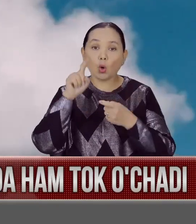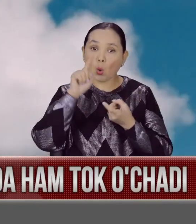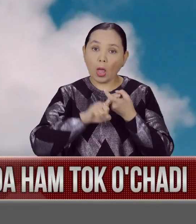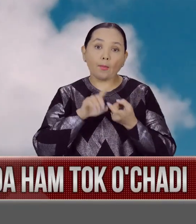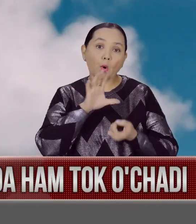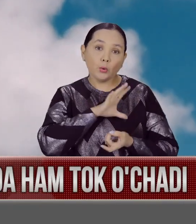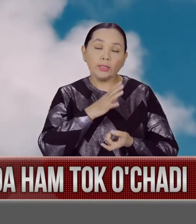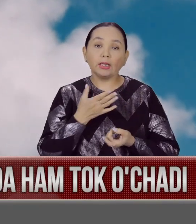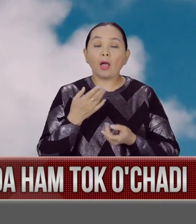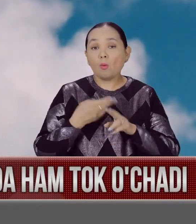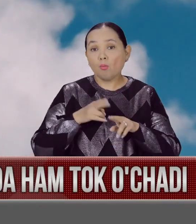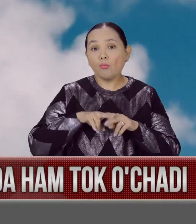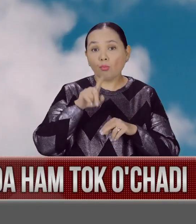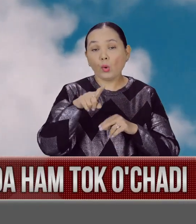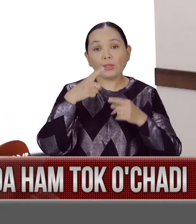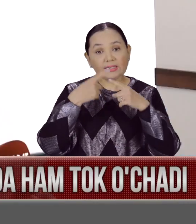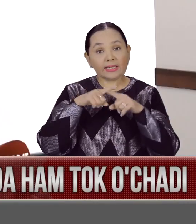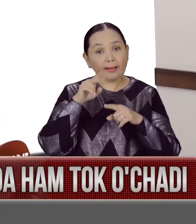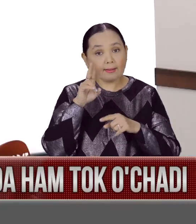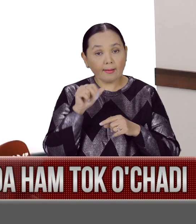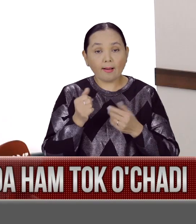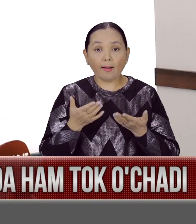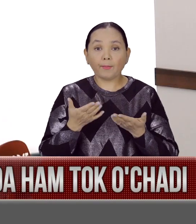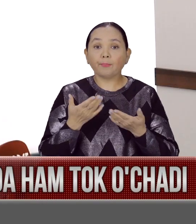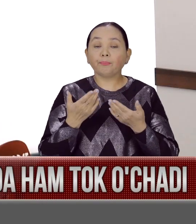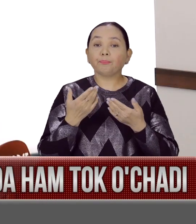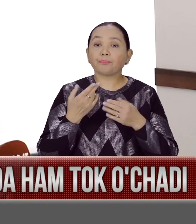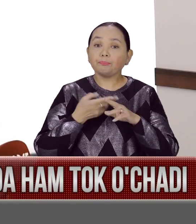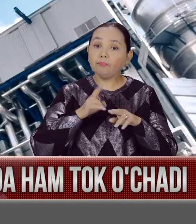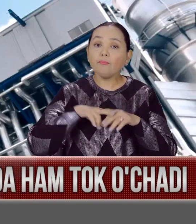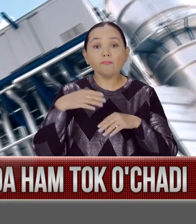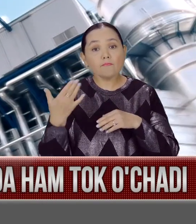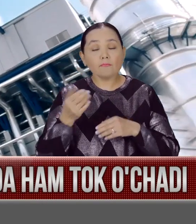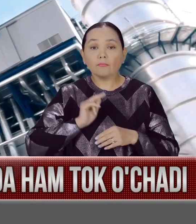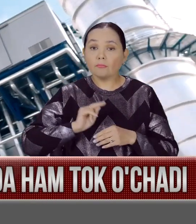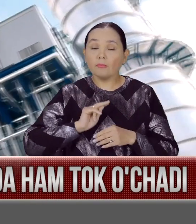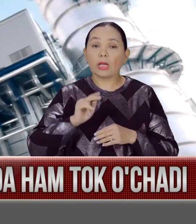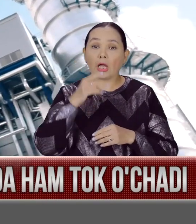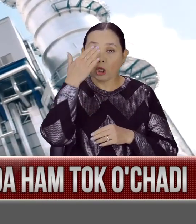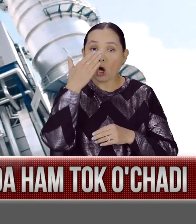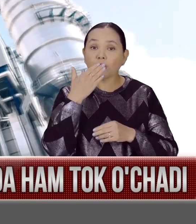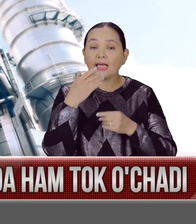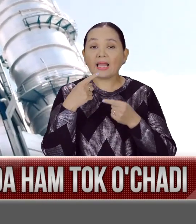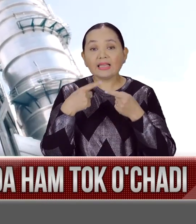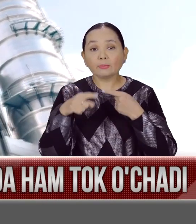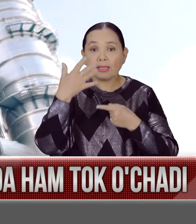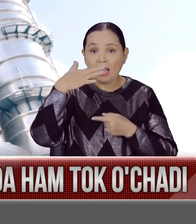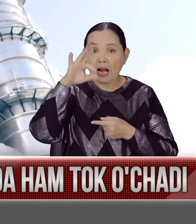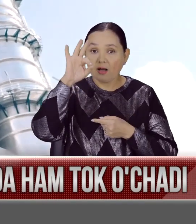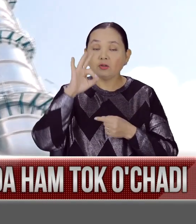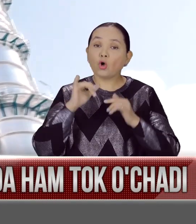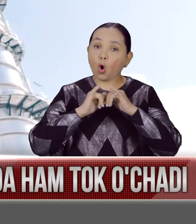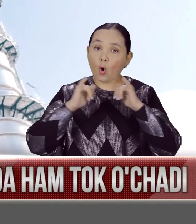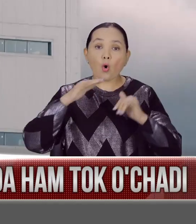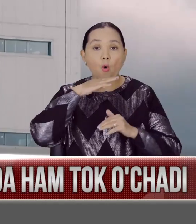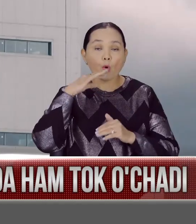qo'ydik. Bunda bu texnika odamlar ishlaydi. Ana yozga nisbatan bir 50% dan